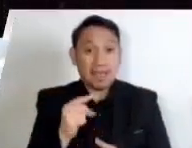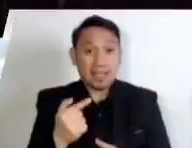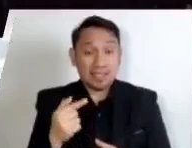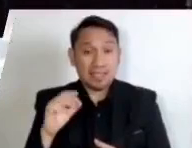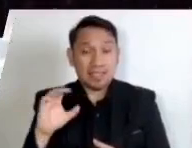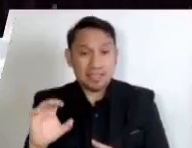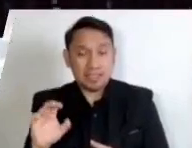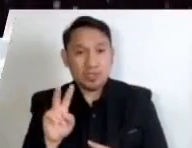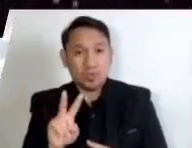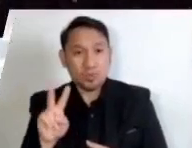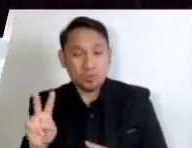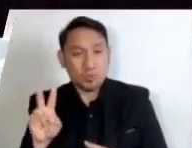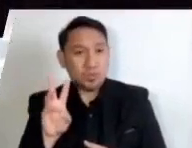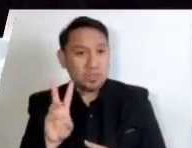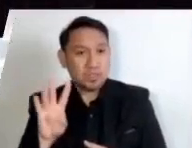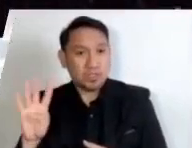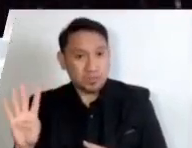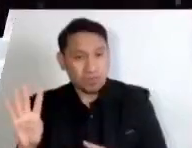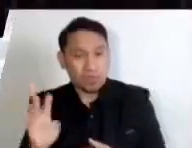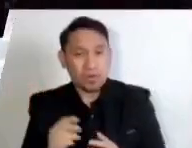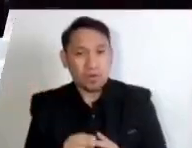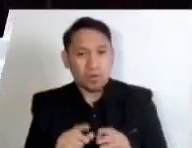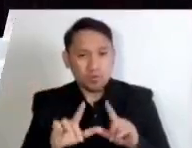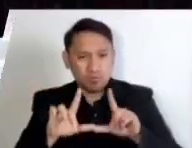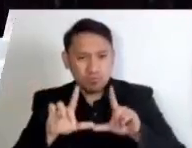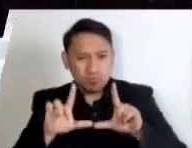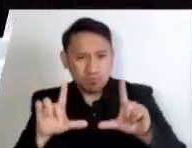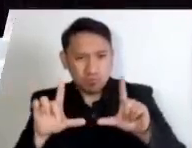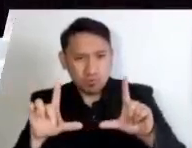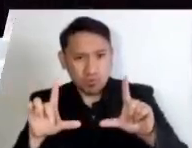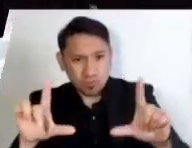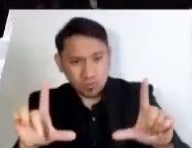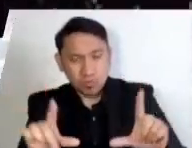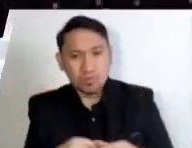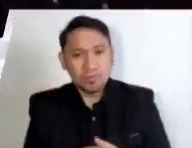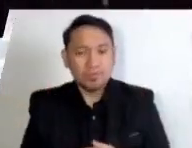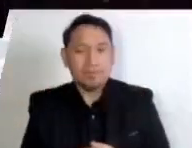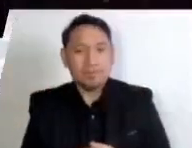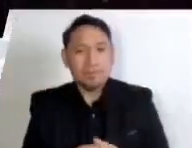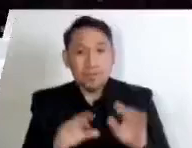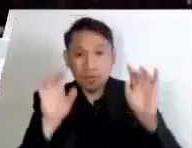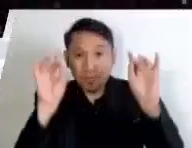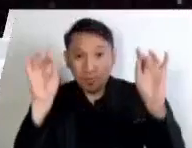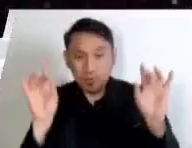NGC-2264 ay enhanced habang ang pagkutitap ng mga ilaw ay artificial